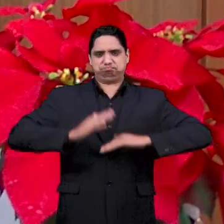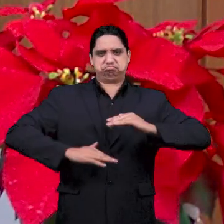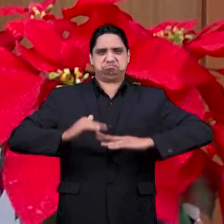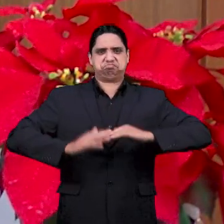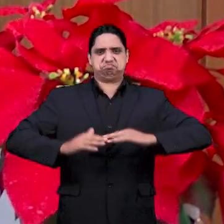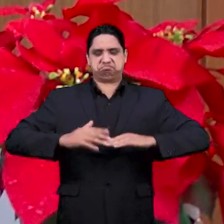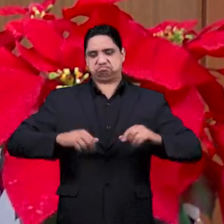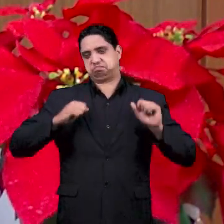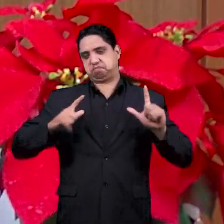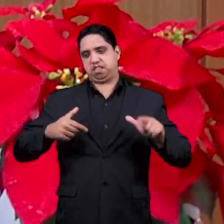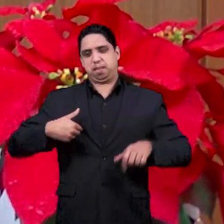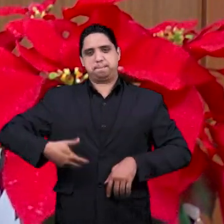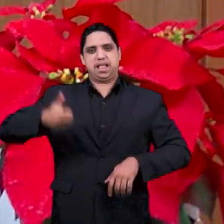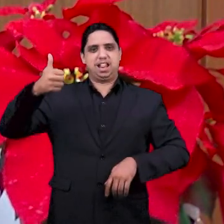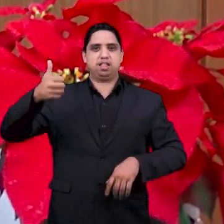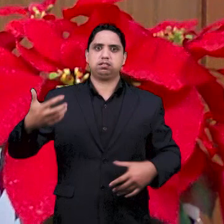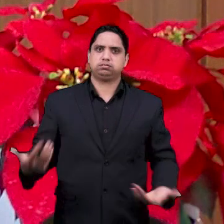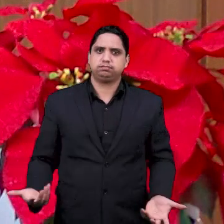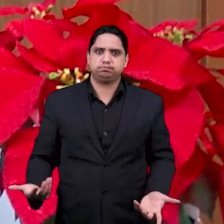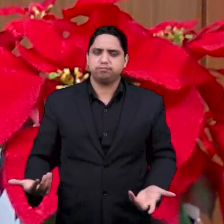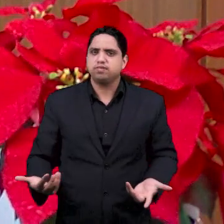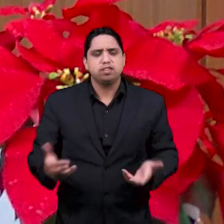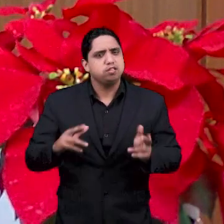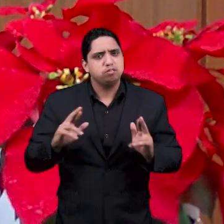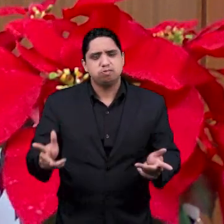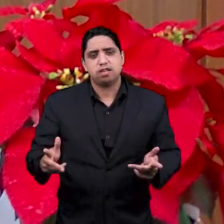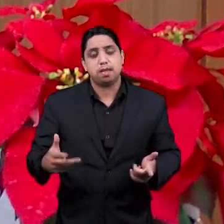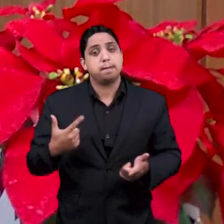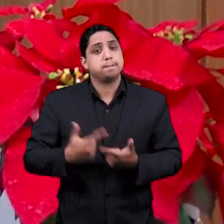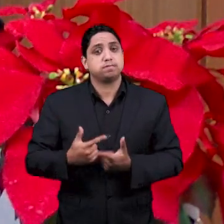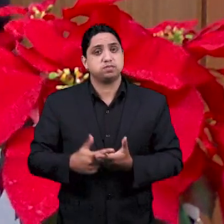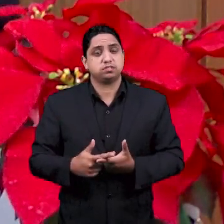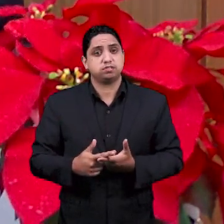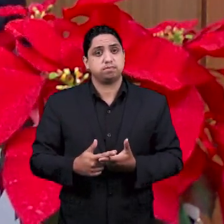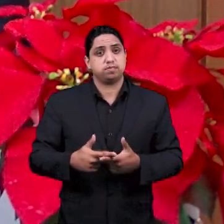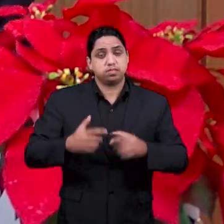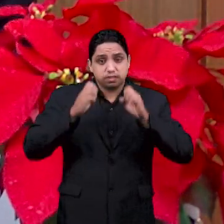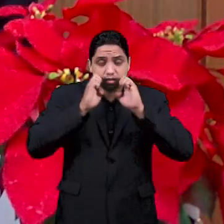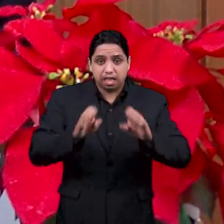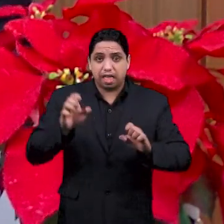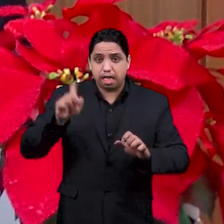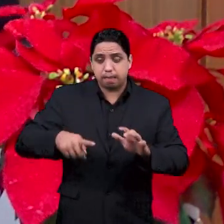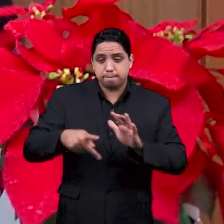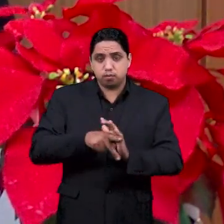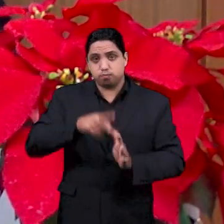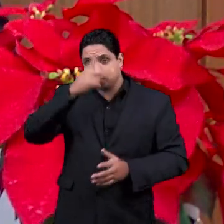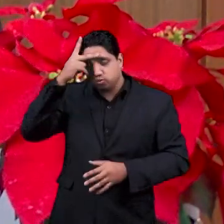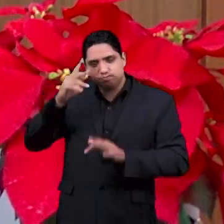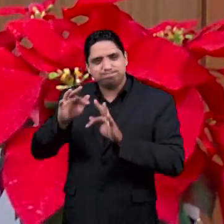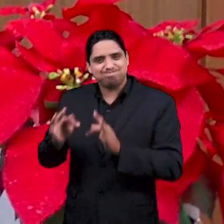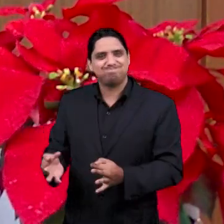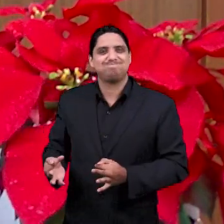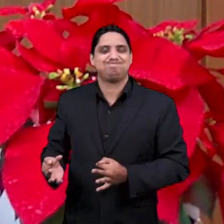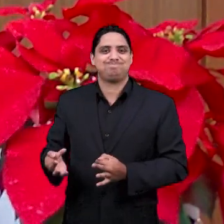мои способности понимать или убеждать кого-то в чем-то. Даже потому, что Евангелие,